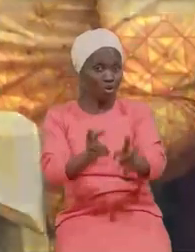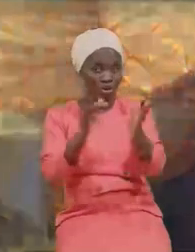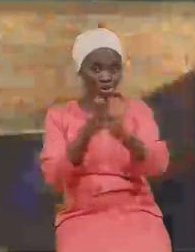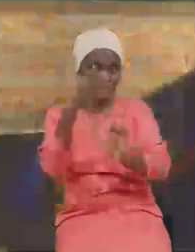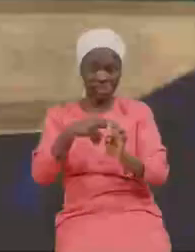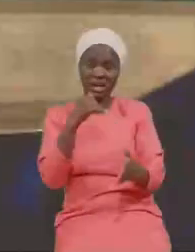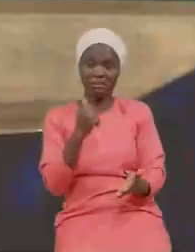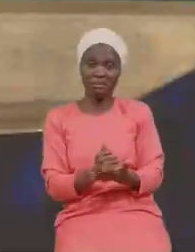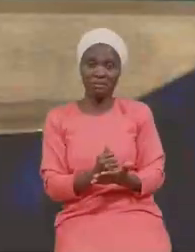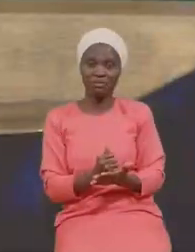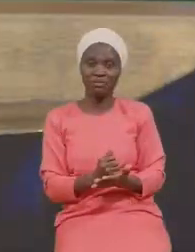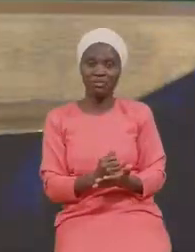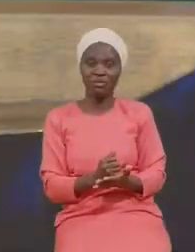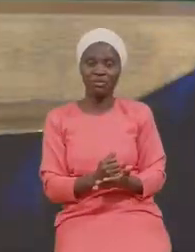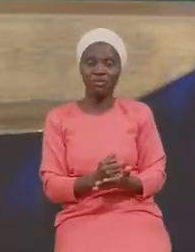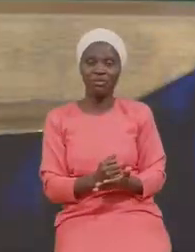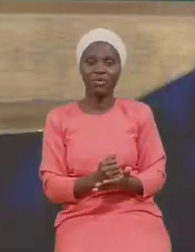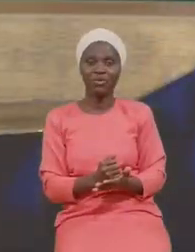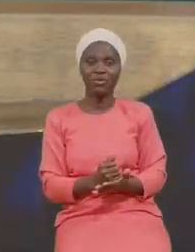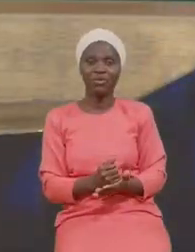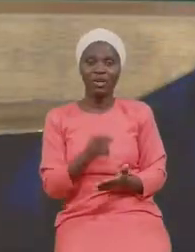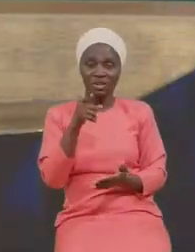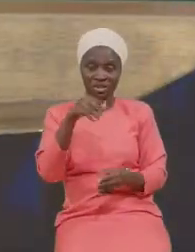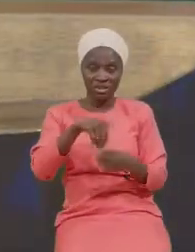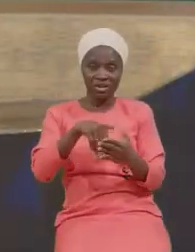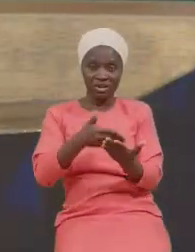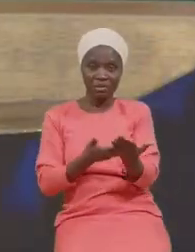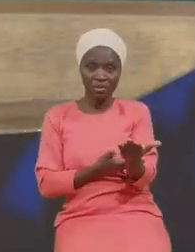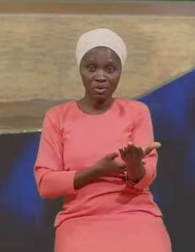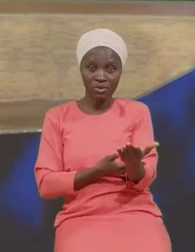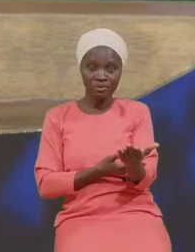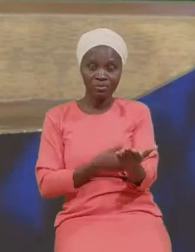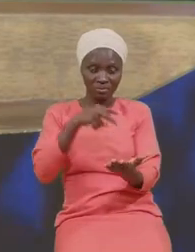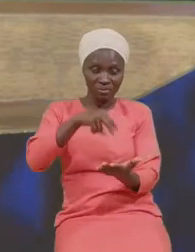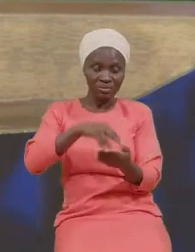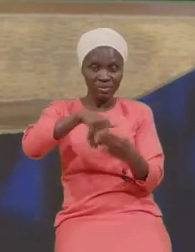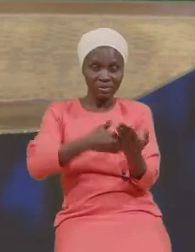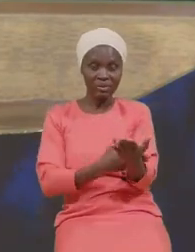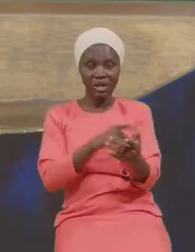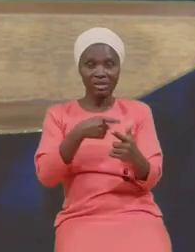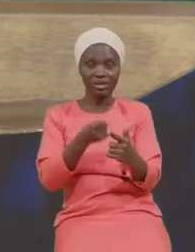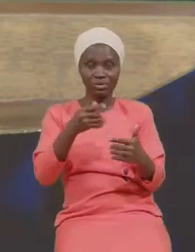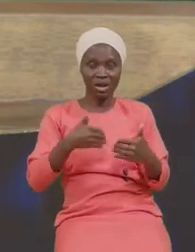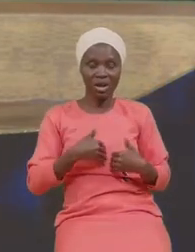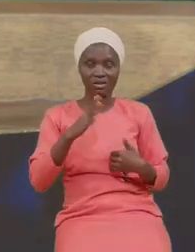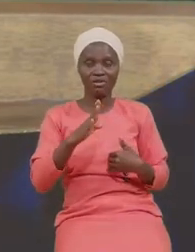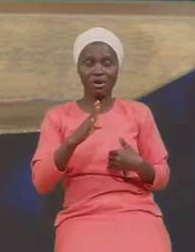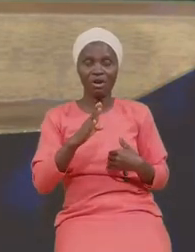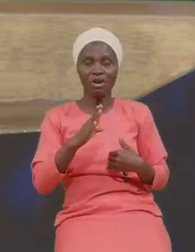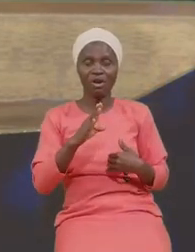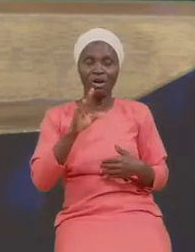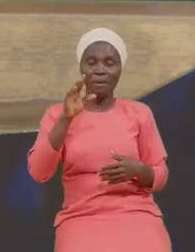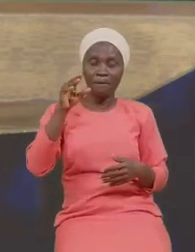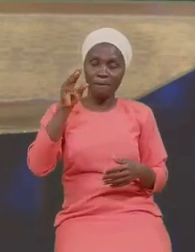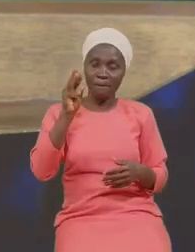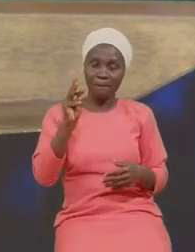faisant vous alors vous allez vous tenir debout le matin et vous prenez votre métaphore et